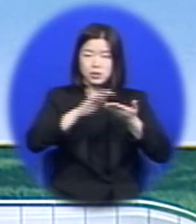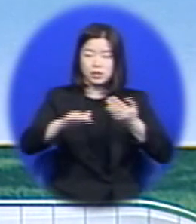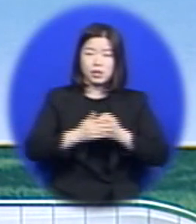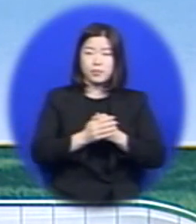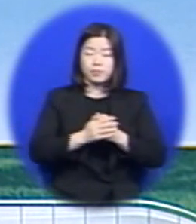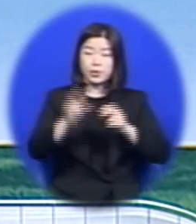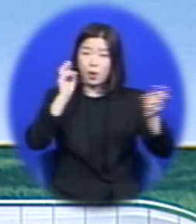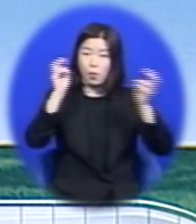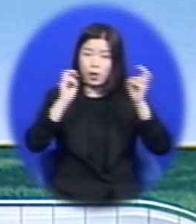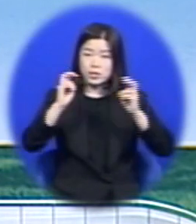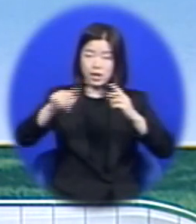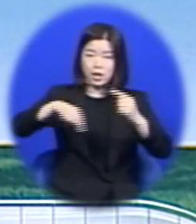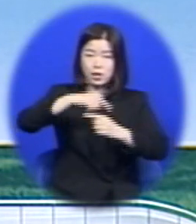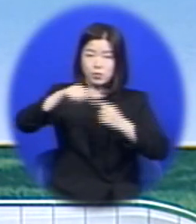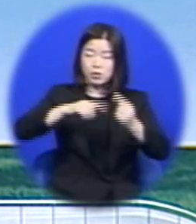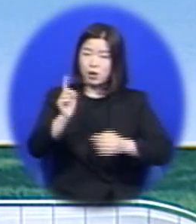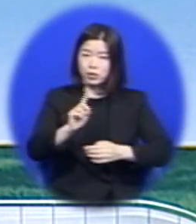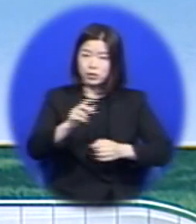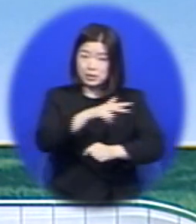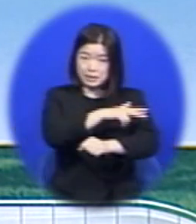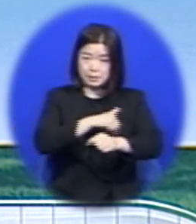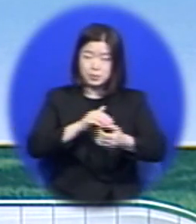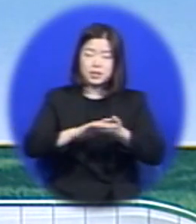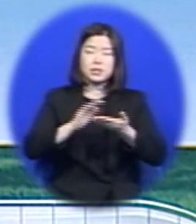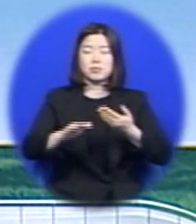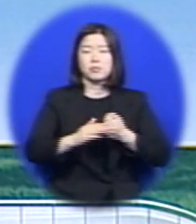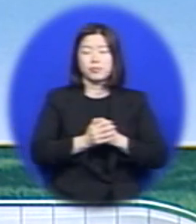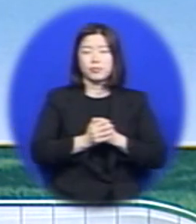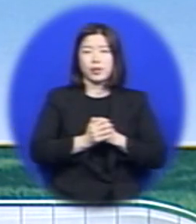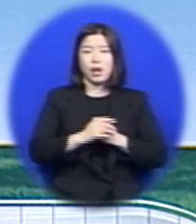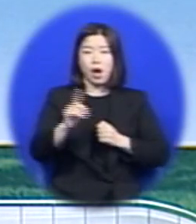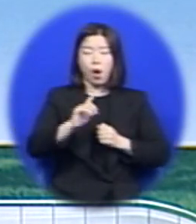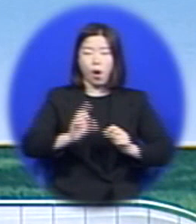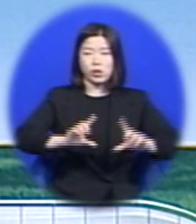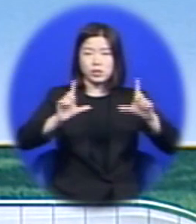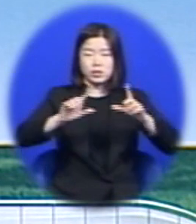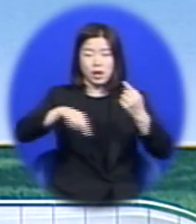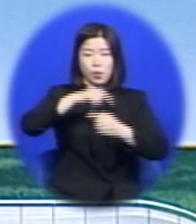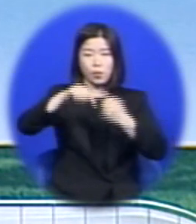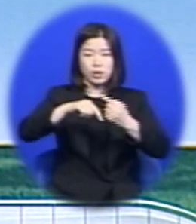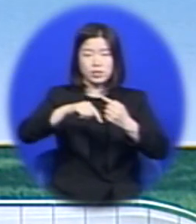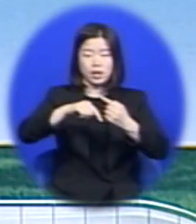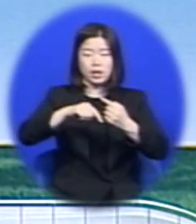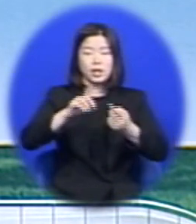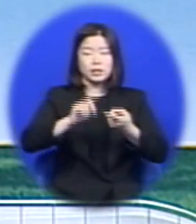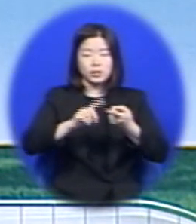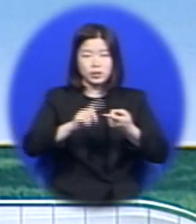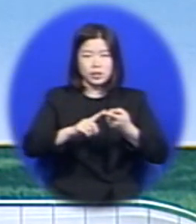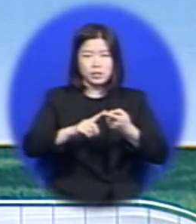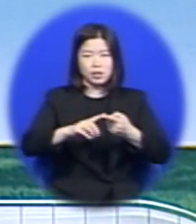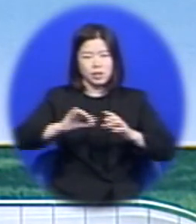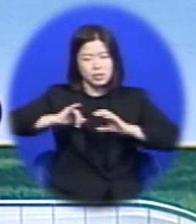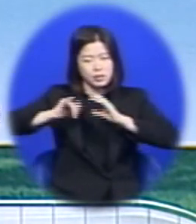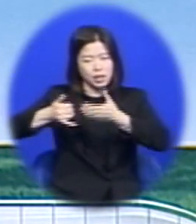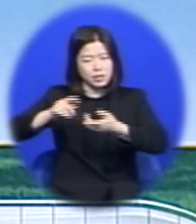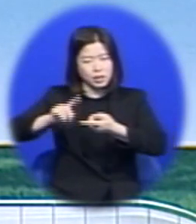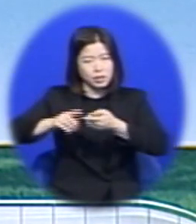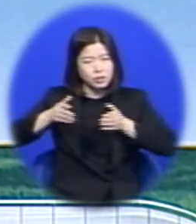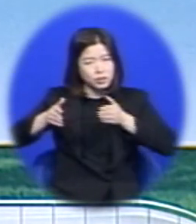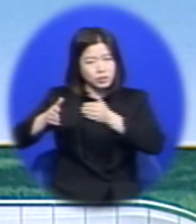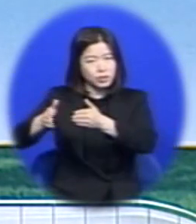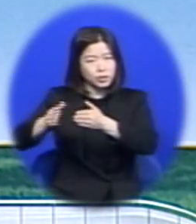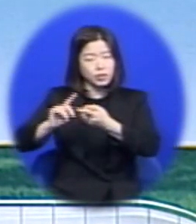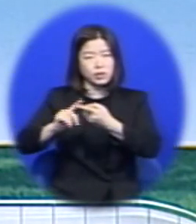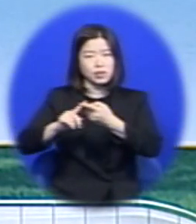회사를 경영하는 어느 집사님이 어느 날 자기가 회사 경영하는 것이 너무 세상적인 것에 대해서 깊이